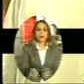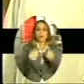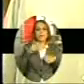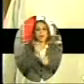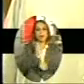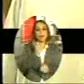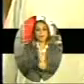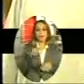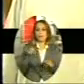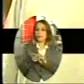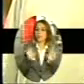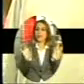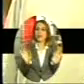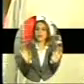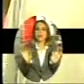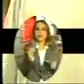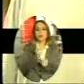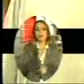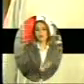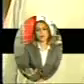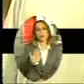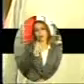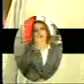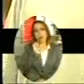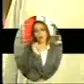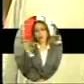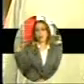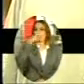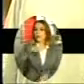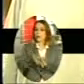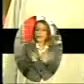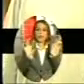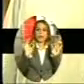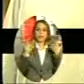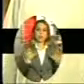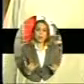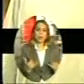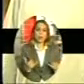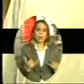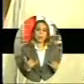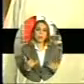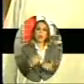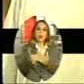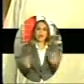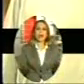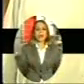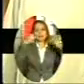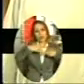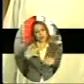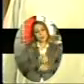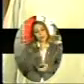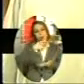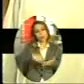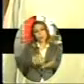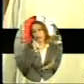עצמה בשטח אתמול, ובוודאי לא היום, לאחר שהושג הסדר אתמול בלילה